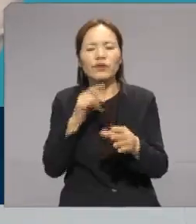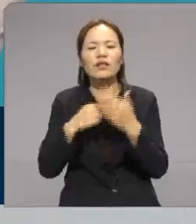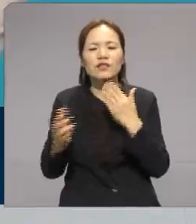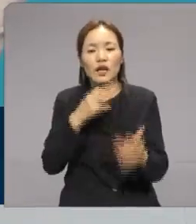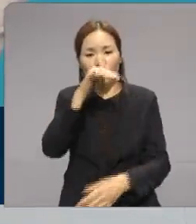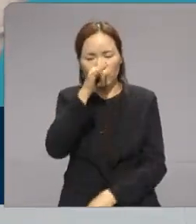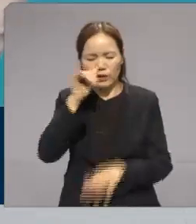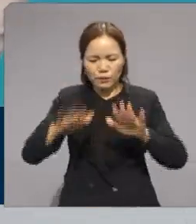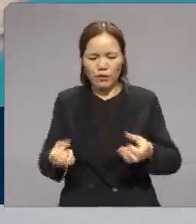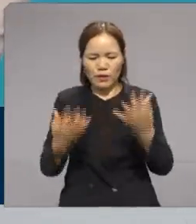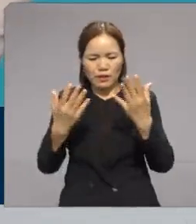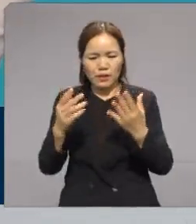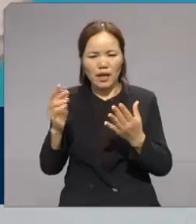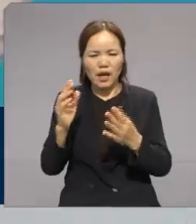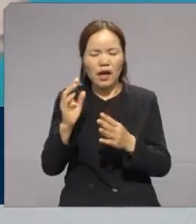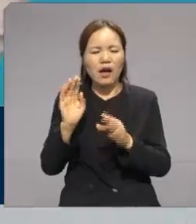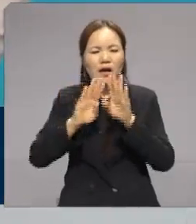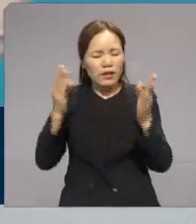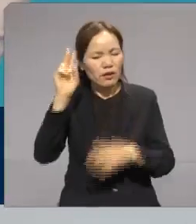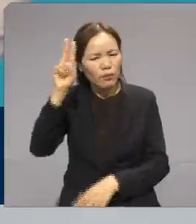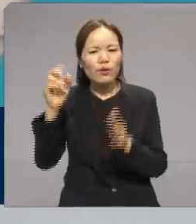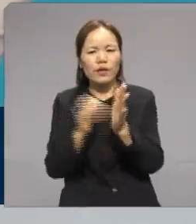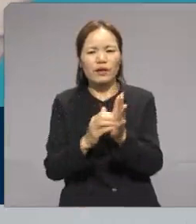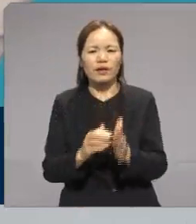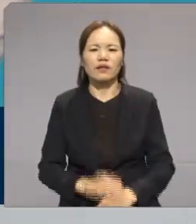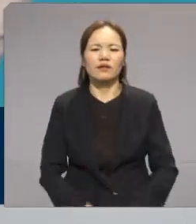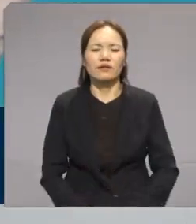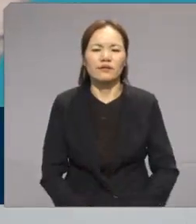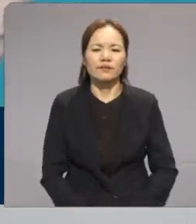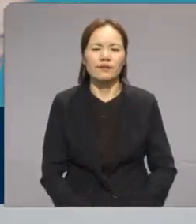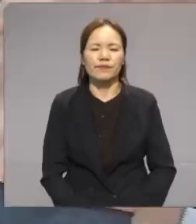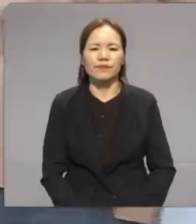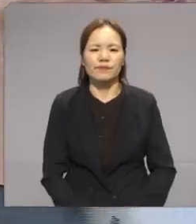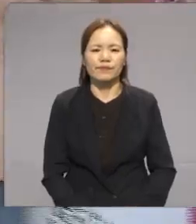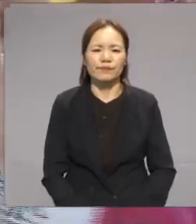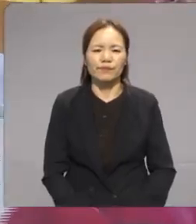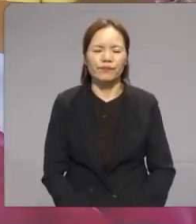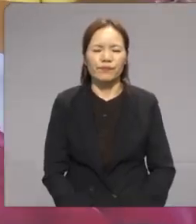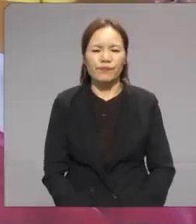있는 이번 행사는 모레까지 이어지는데요. 백소민 기자가 다녀왔습니다.